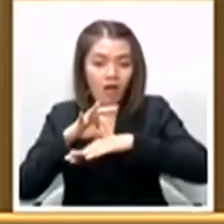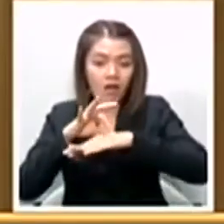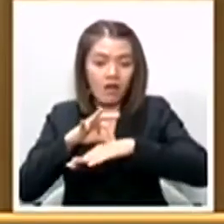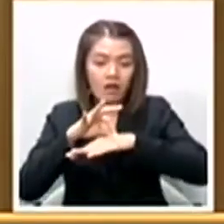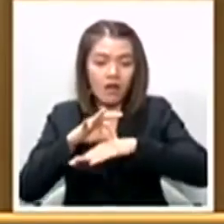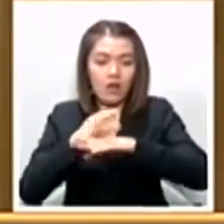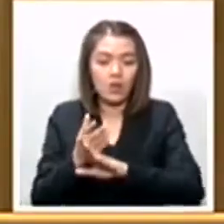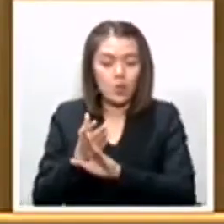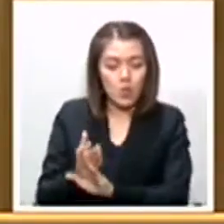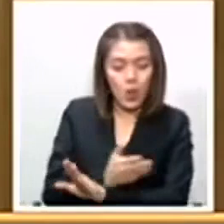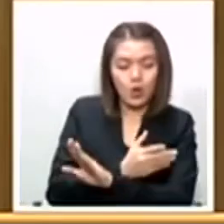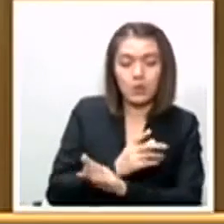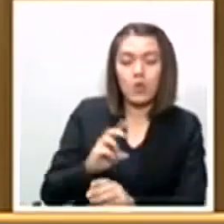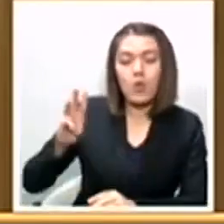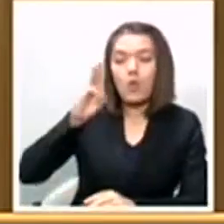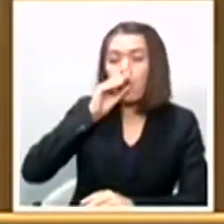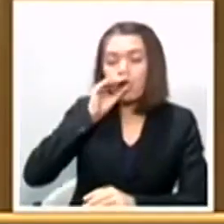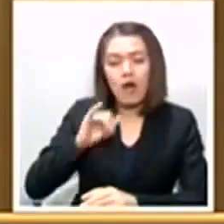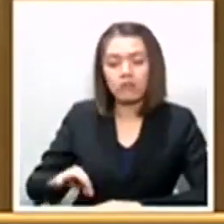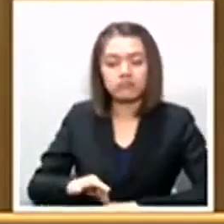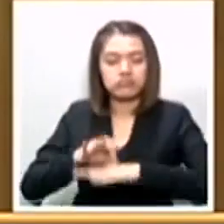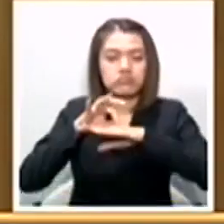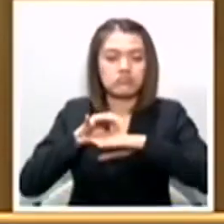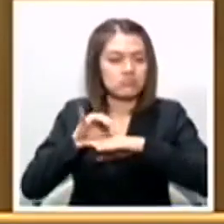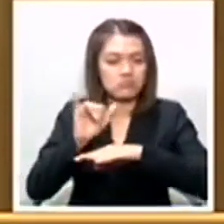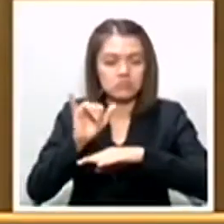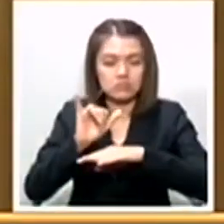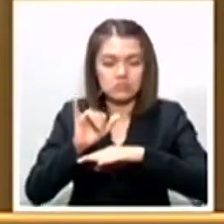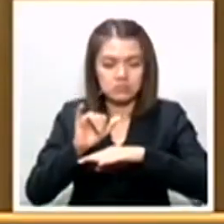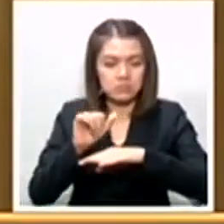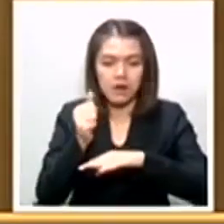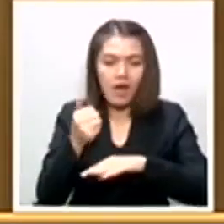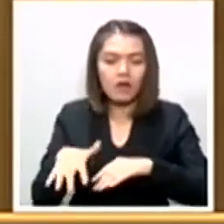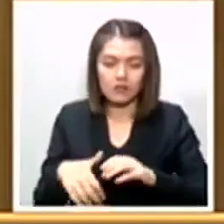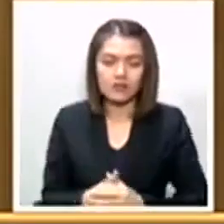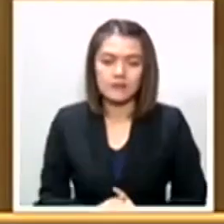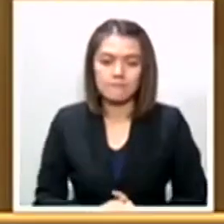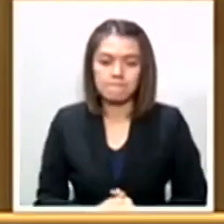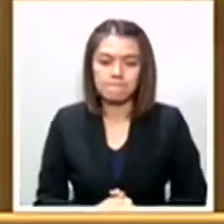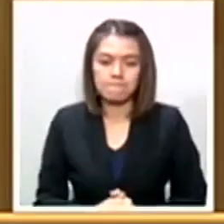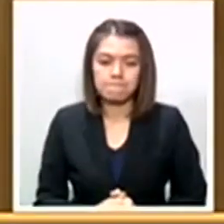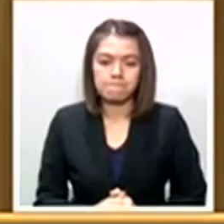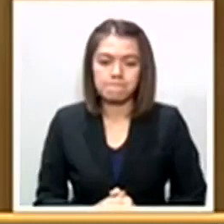ารับหน้าที่ไม่ได้เมื่อคณะรัฐมนตรีได้ถวายสัตย์ปฏิญาณแล้ว